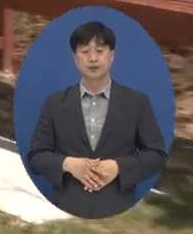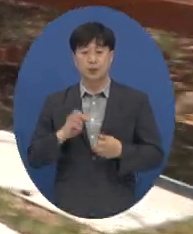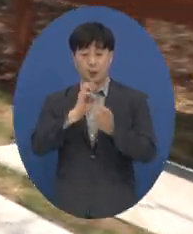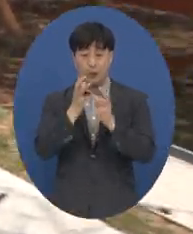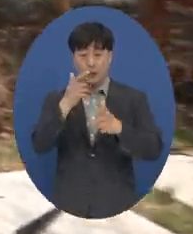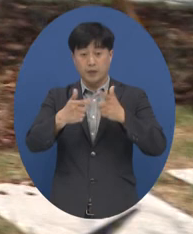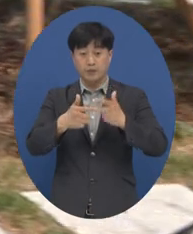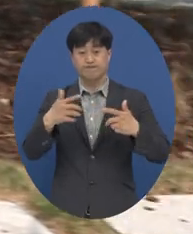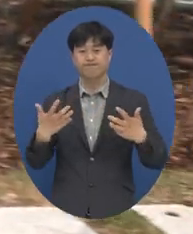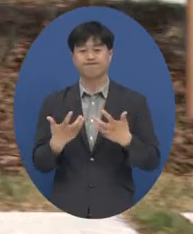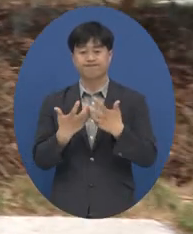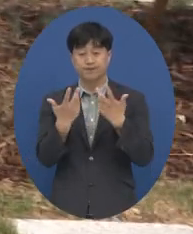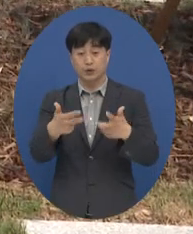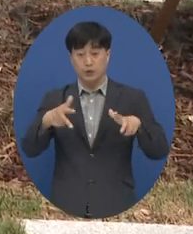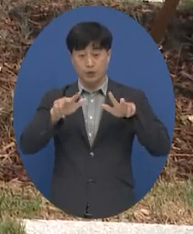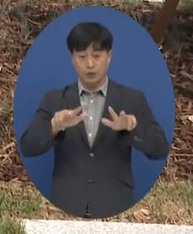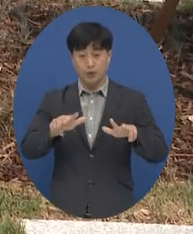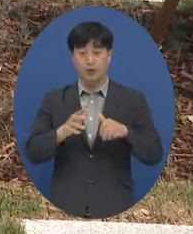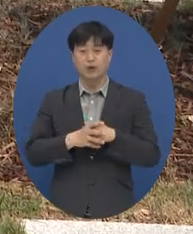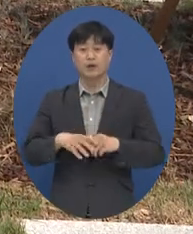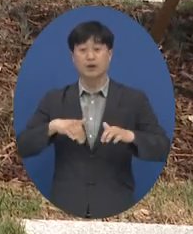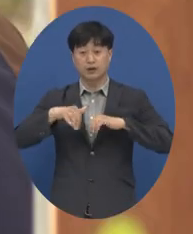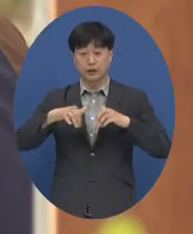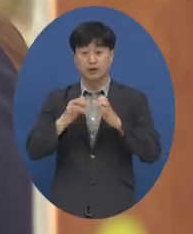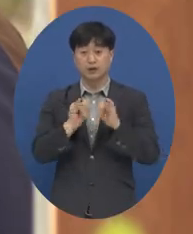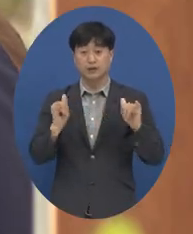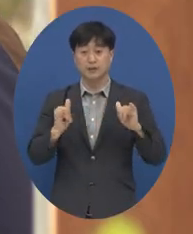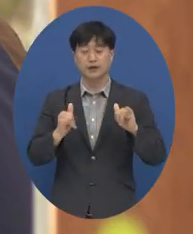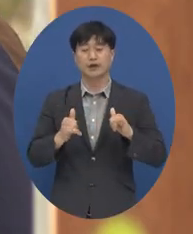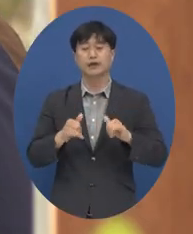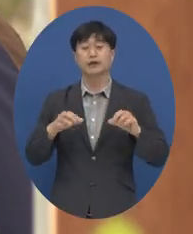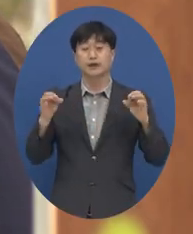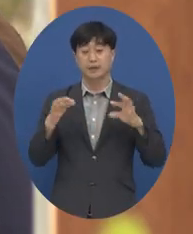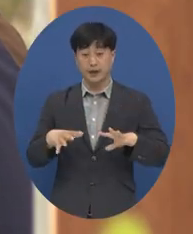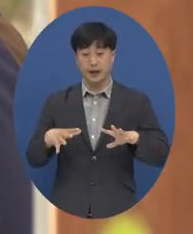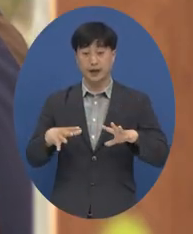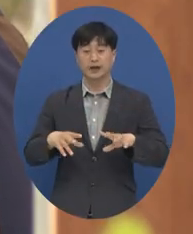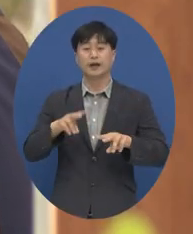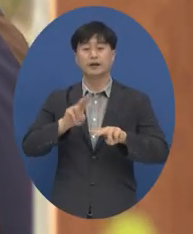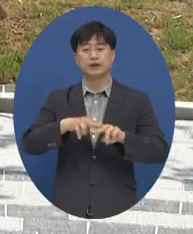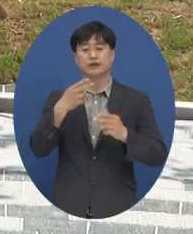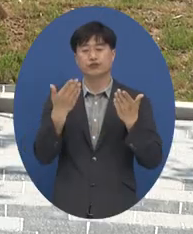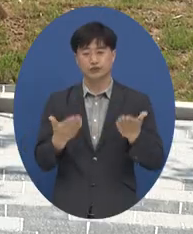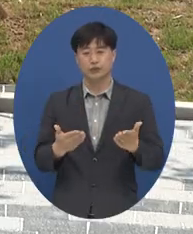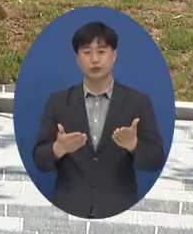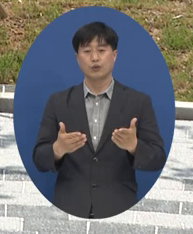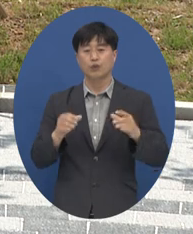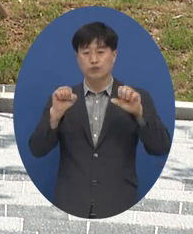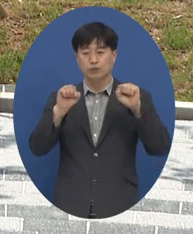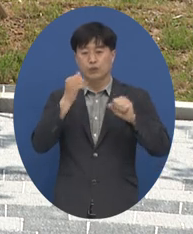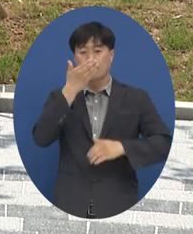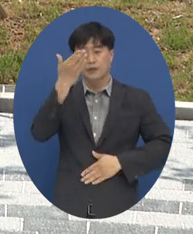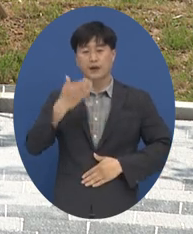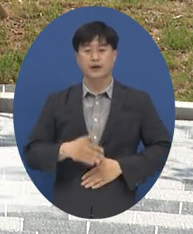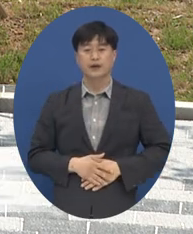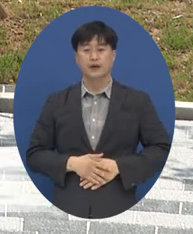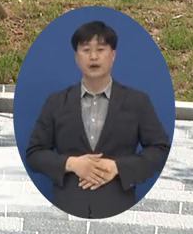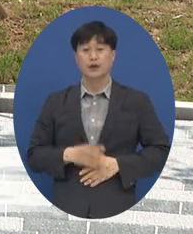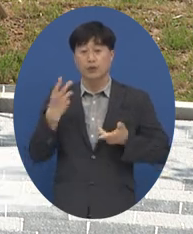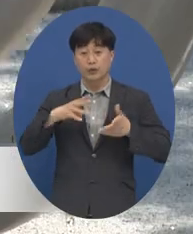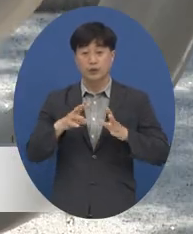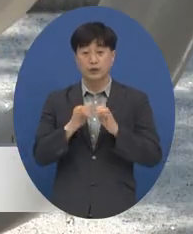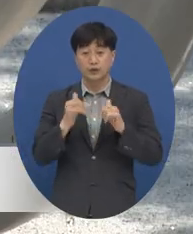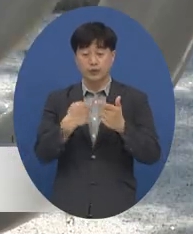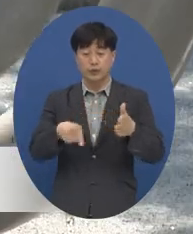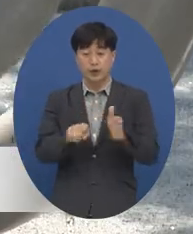꽃과 나무로 가득 찬 정원. 지나가던 시민들이 잠시 앉아 쉬는가 하면 가벼운 운동도 합니다.